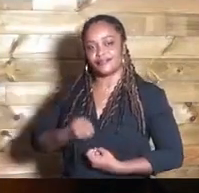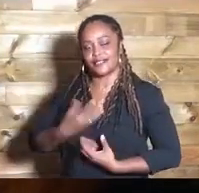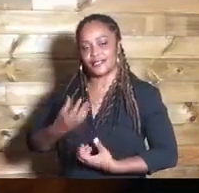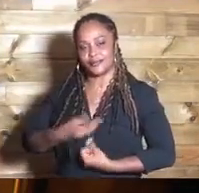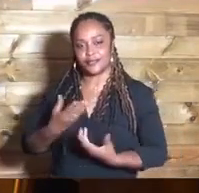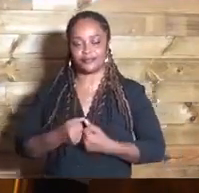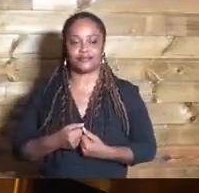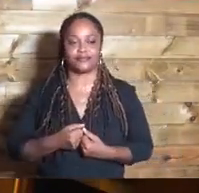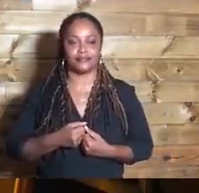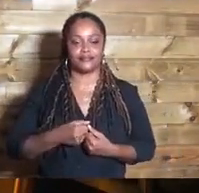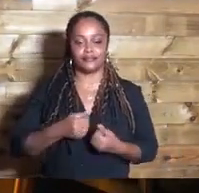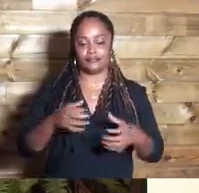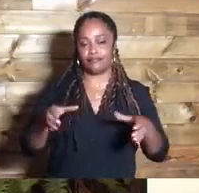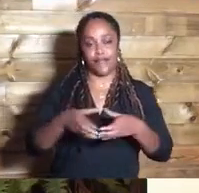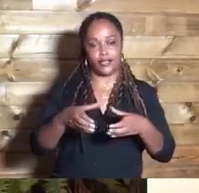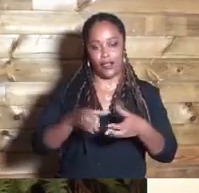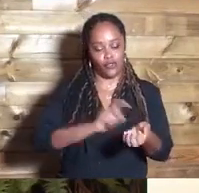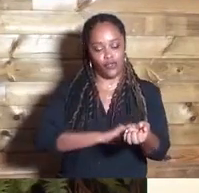outéré Marie Galante